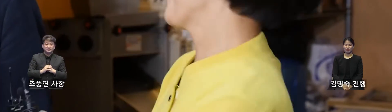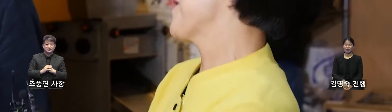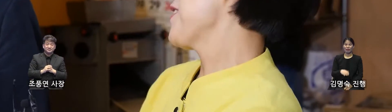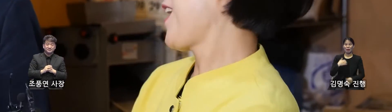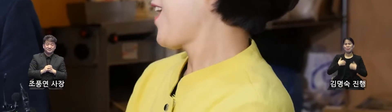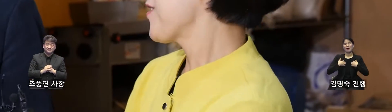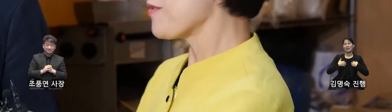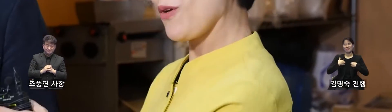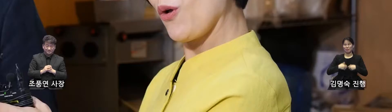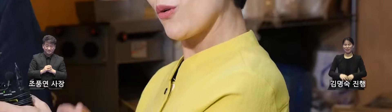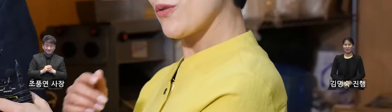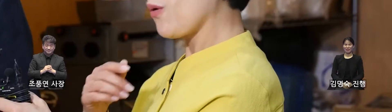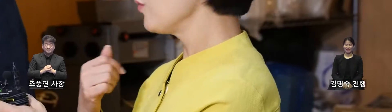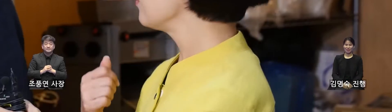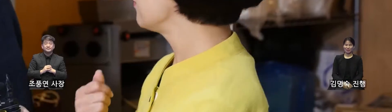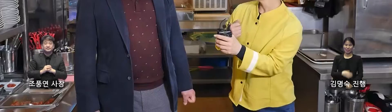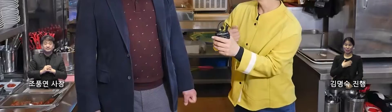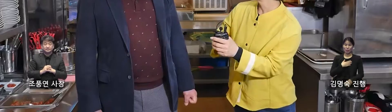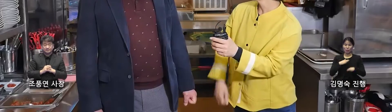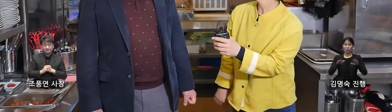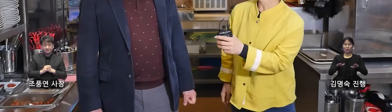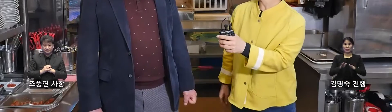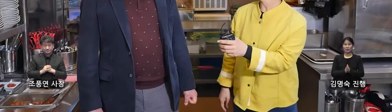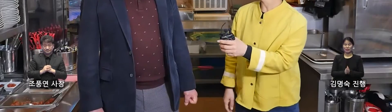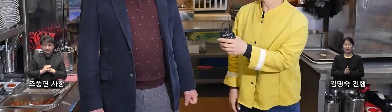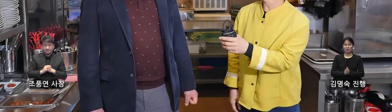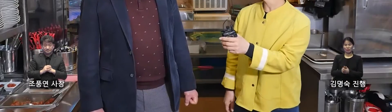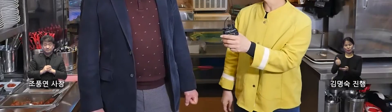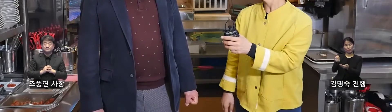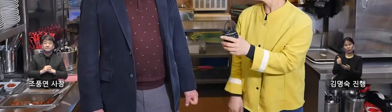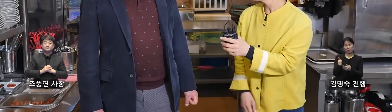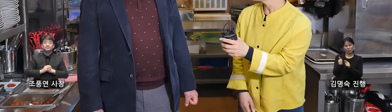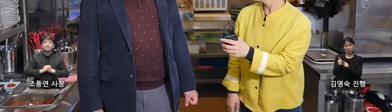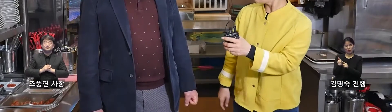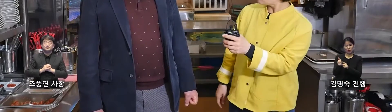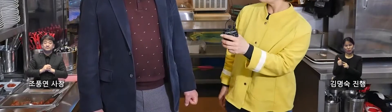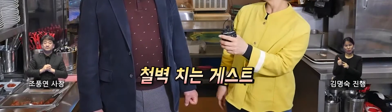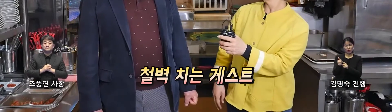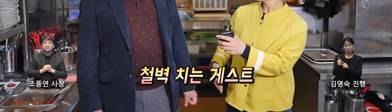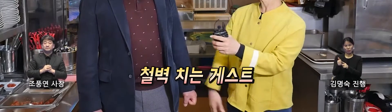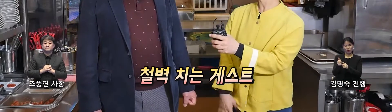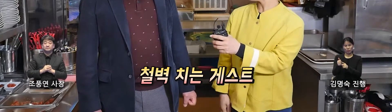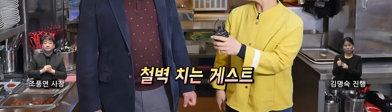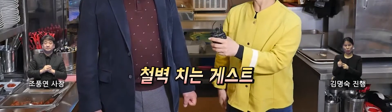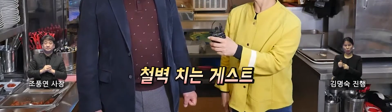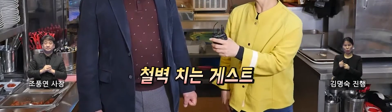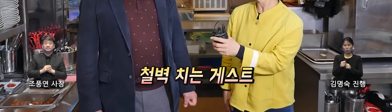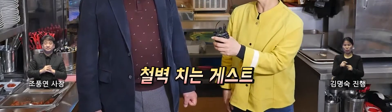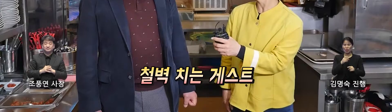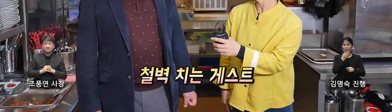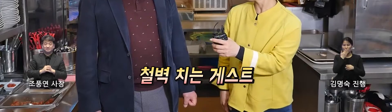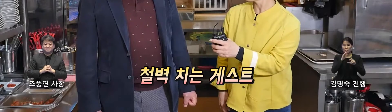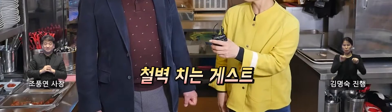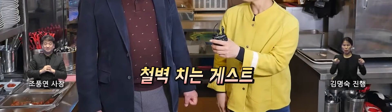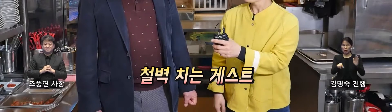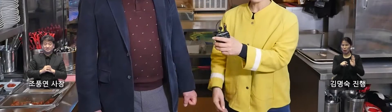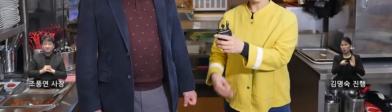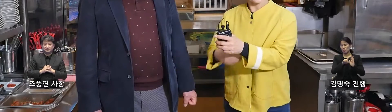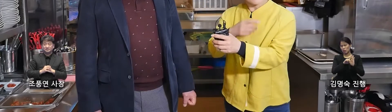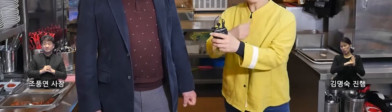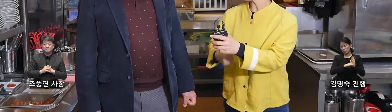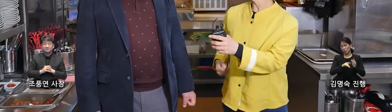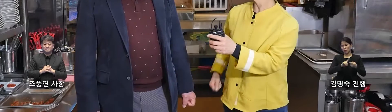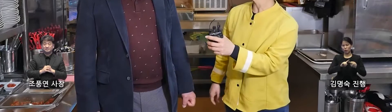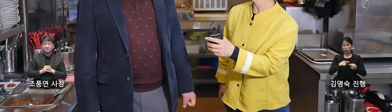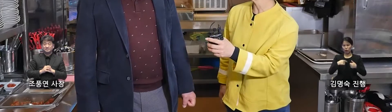사장님 반갑습니다. 예. 제가 오늘 게스트분이 영 오늘 메뉴를 안 알려주시더라고요.